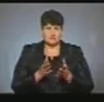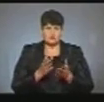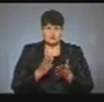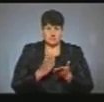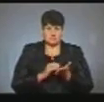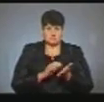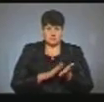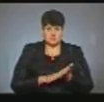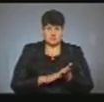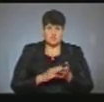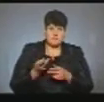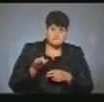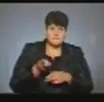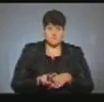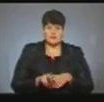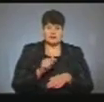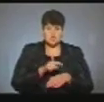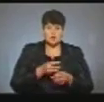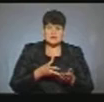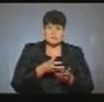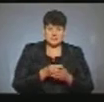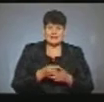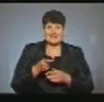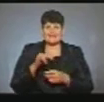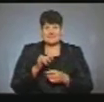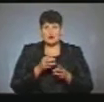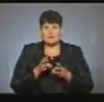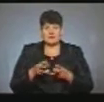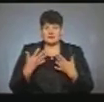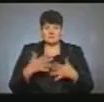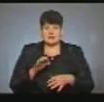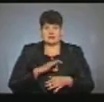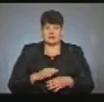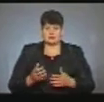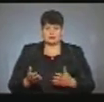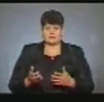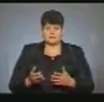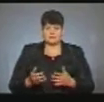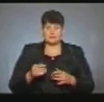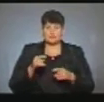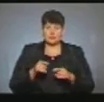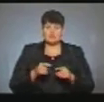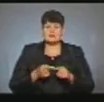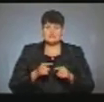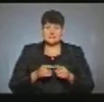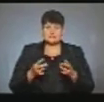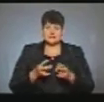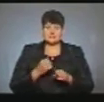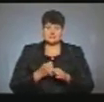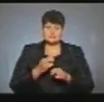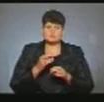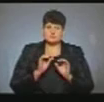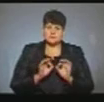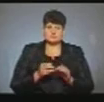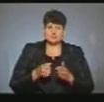приходить, а платіжка подвійна. Те, що вони заплатили, і за опалення, яке вони вже не використовують. Тому процес треба довести до кінця. Це